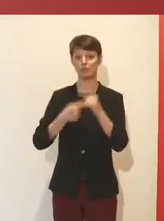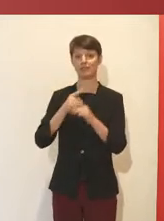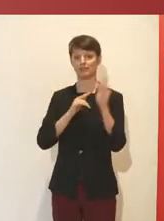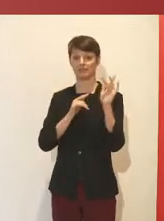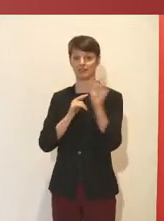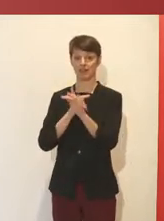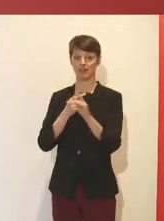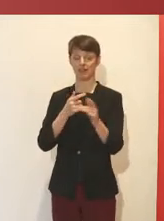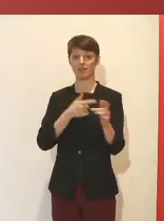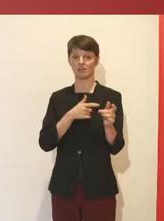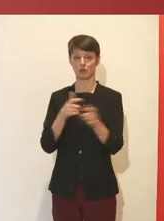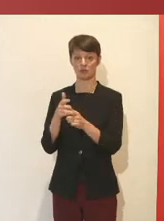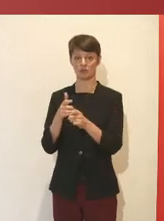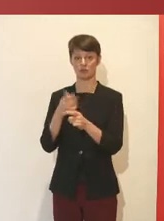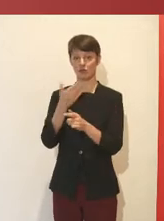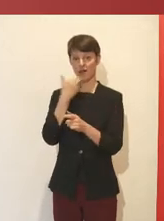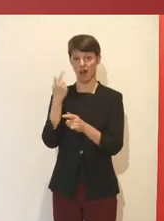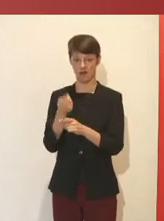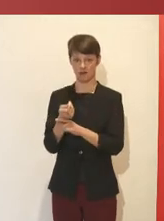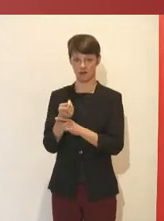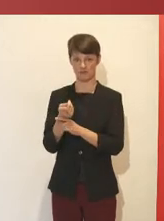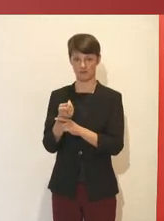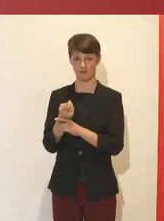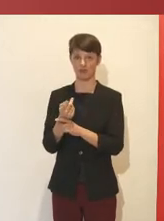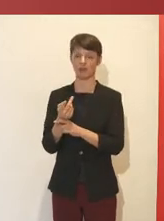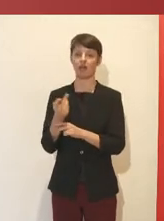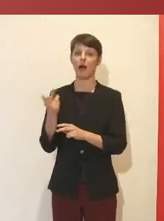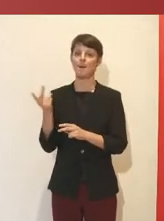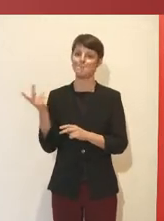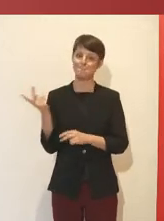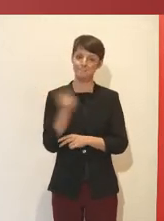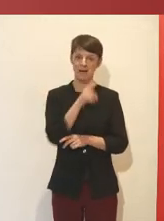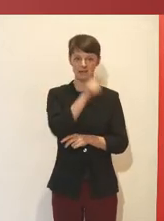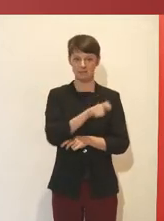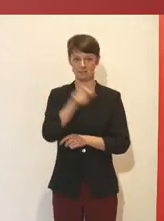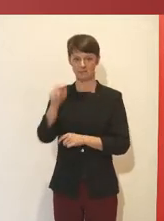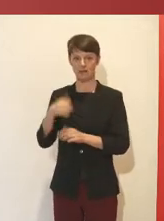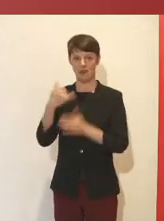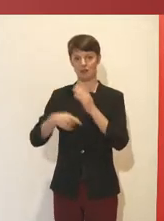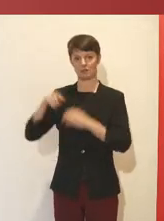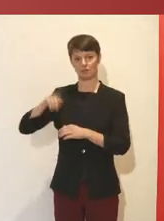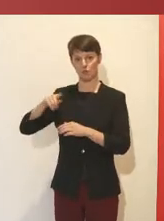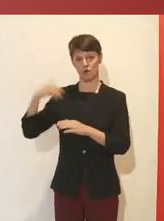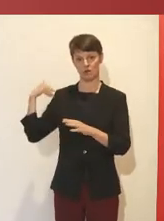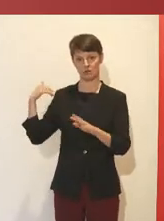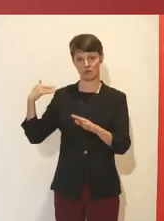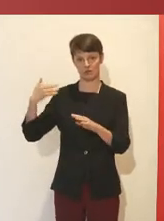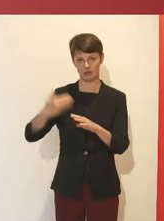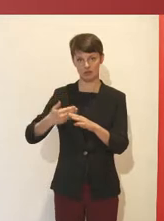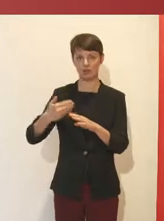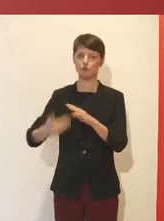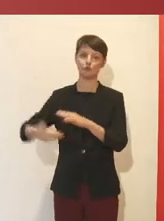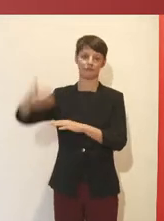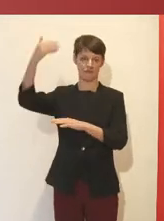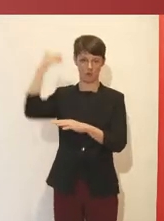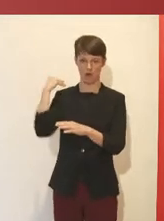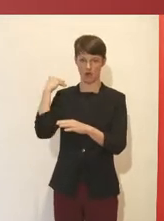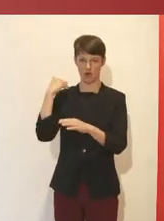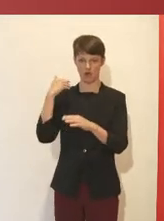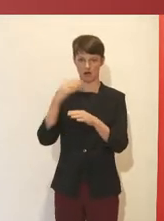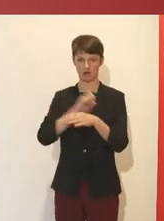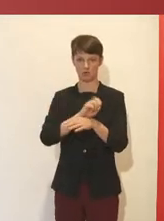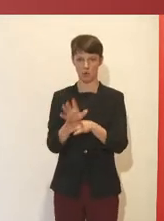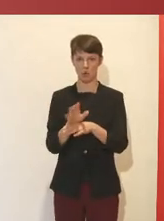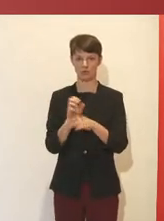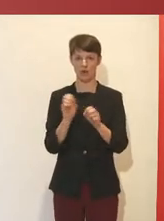den terroristen von halle beide haben sich nicht nur in den letzten monaten schon da sondern auch schon vor der korona